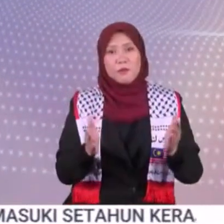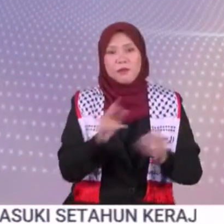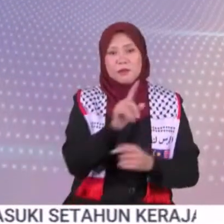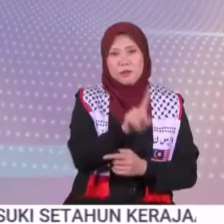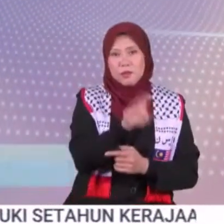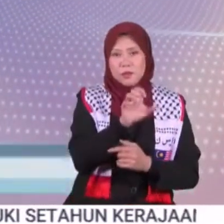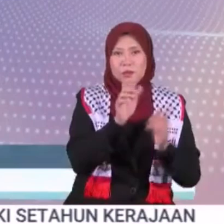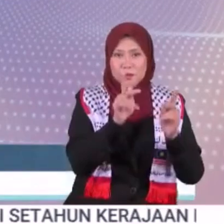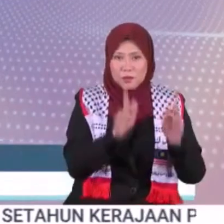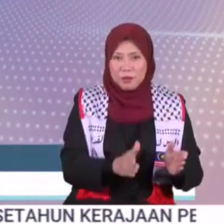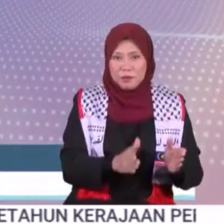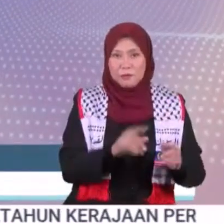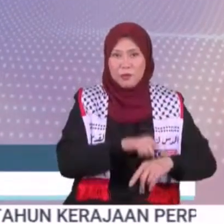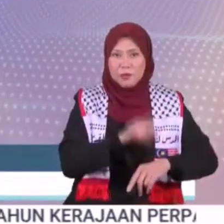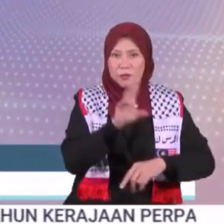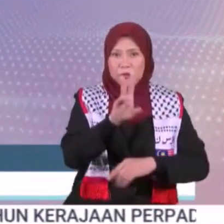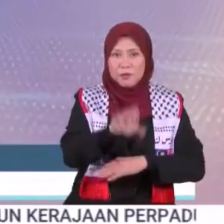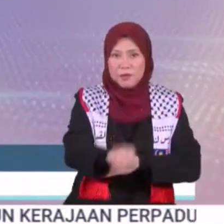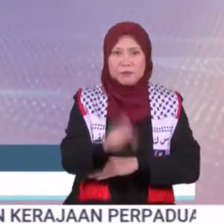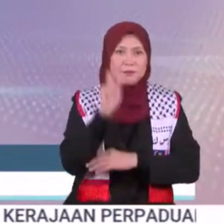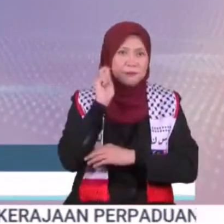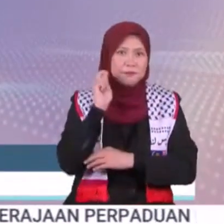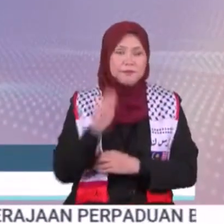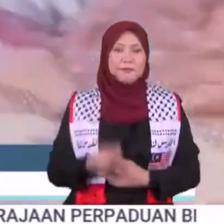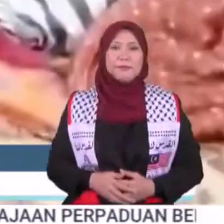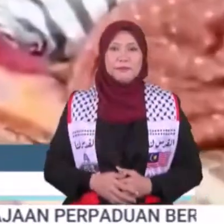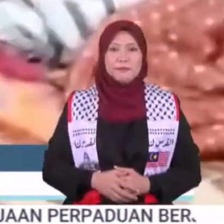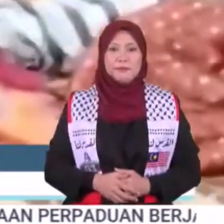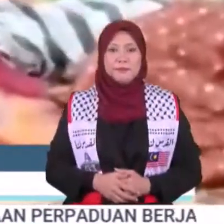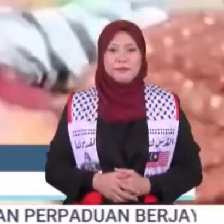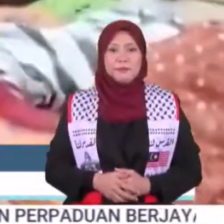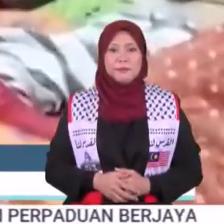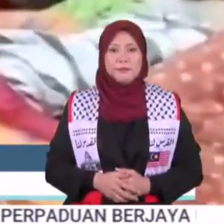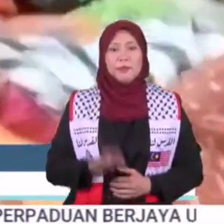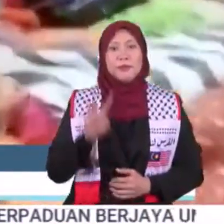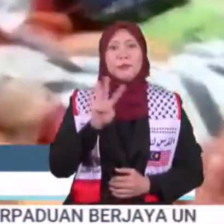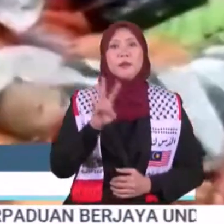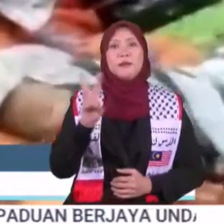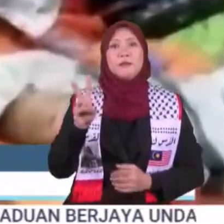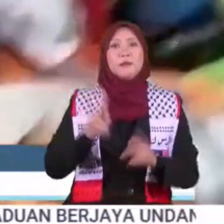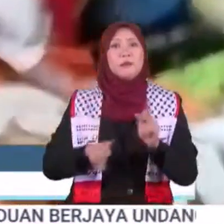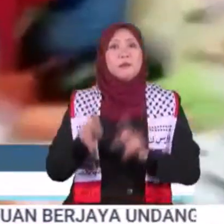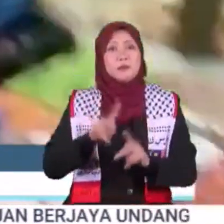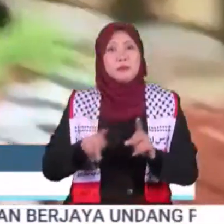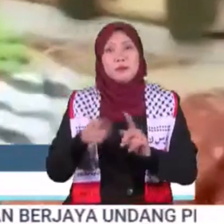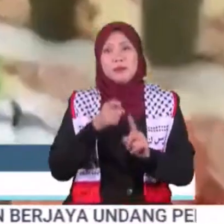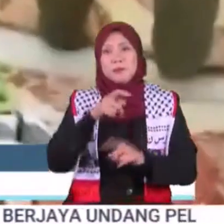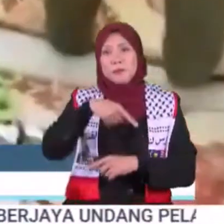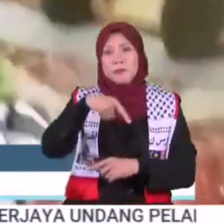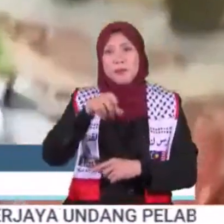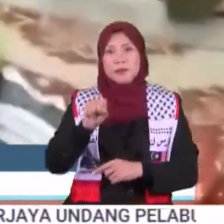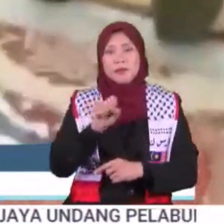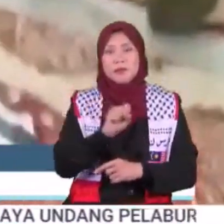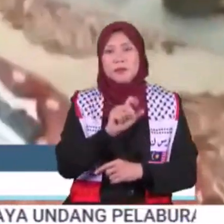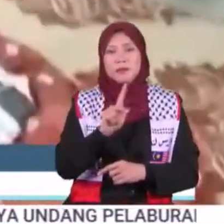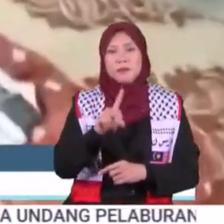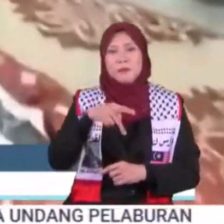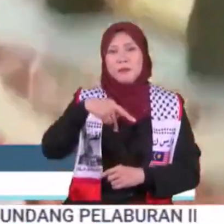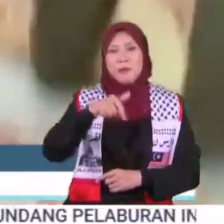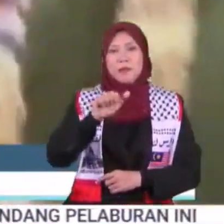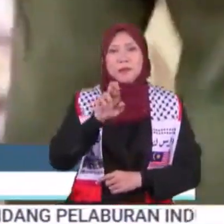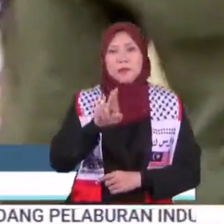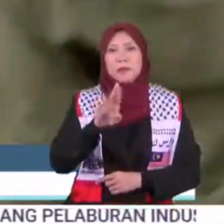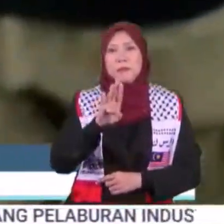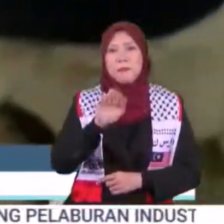100 penduduk setakat 7 malam tadi 46 penduduk di PPS SMK BRIS Pancur